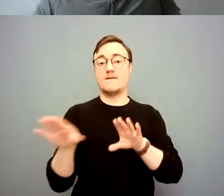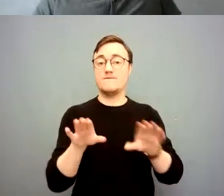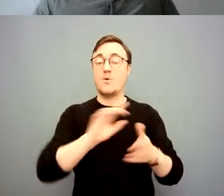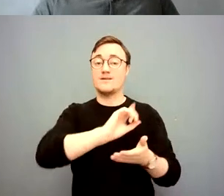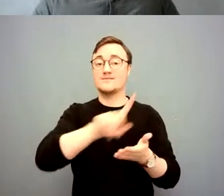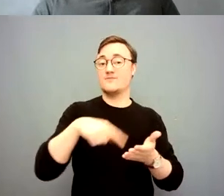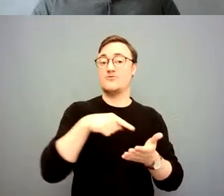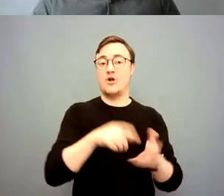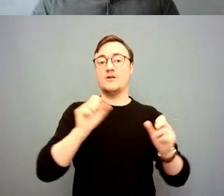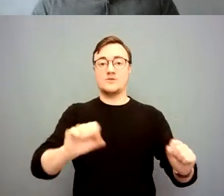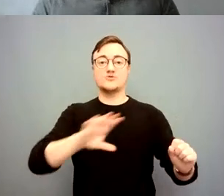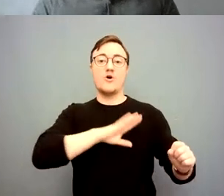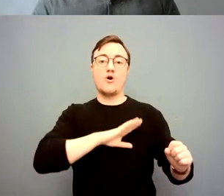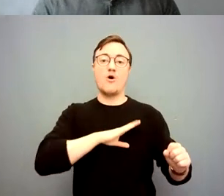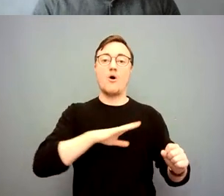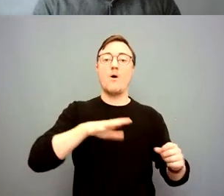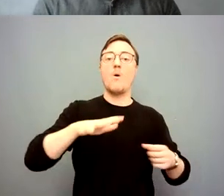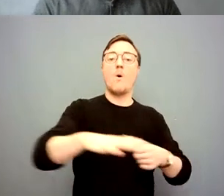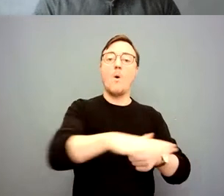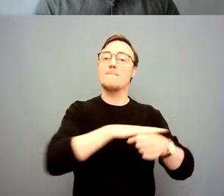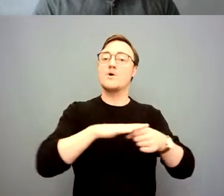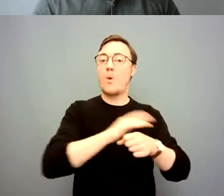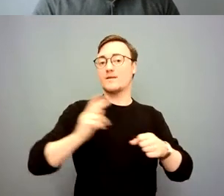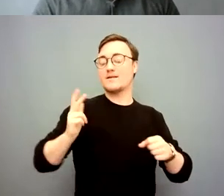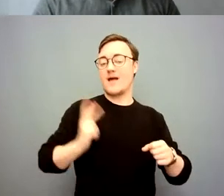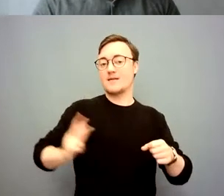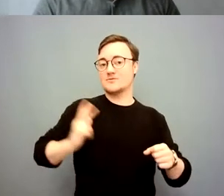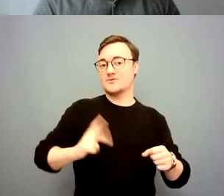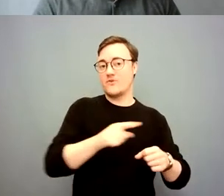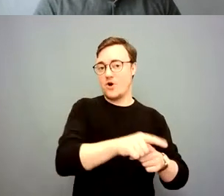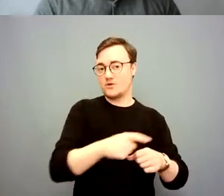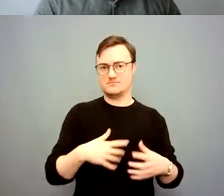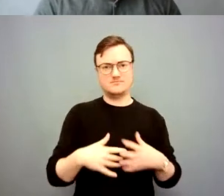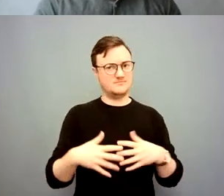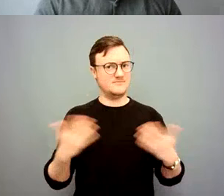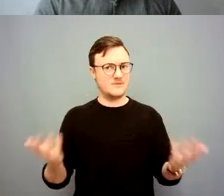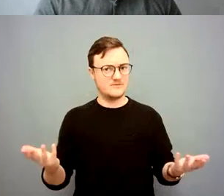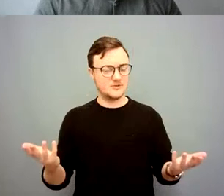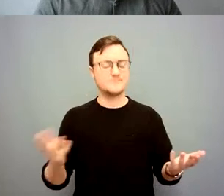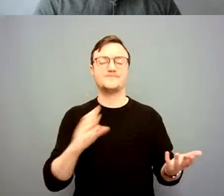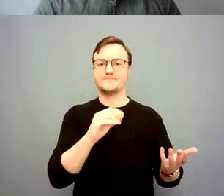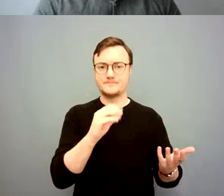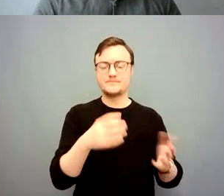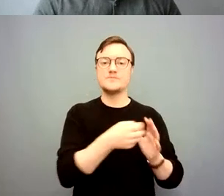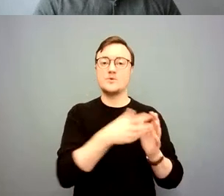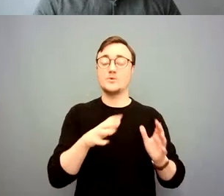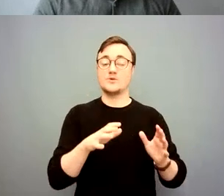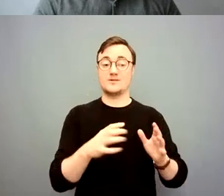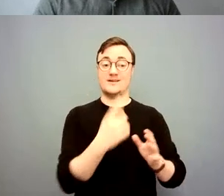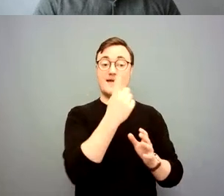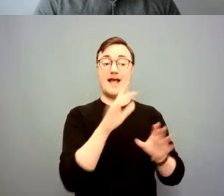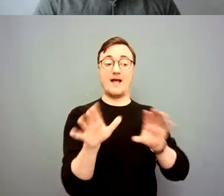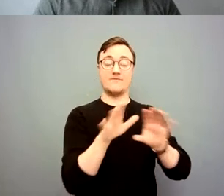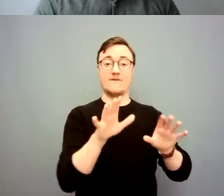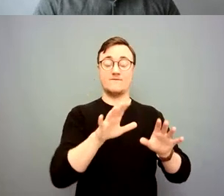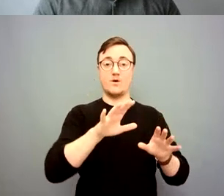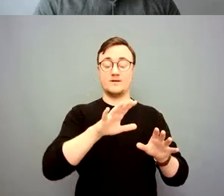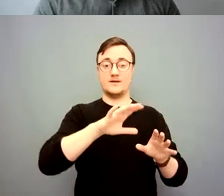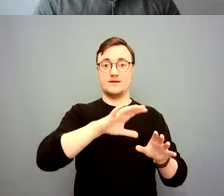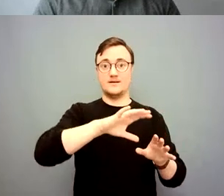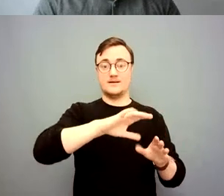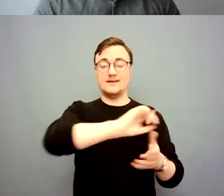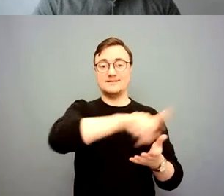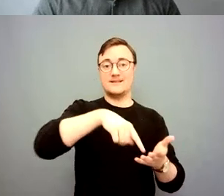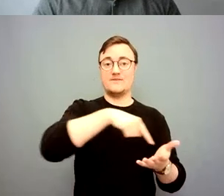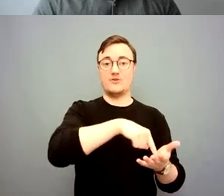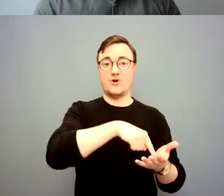områdesansvar. Dels för att vårdcentralerna eller En vårdcentral på stadsdel och kommun ska ha